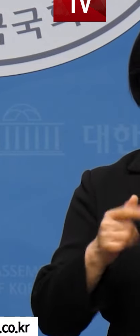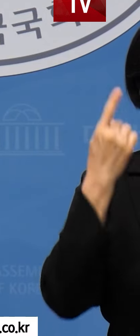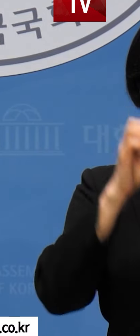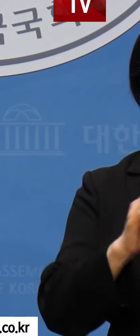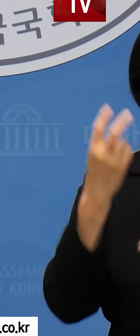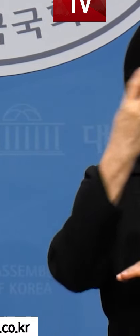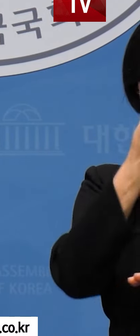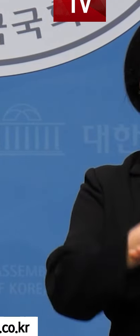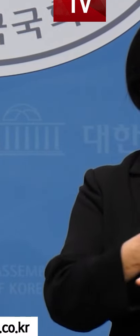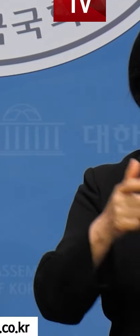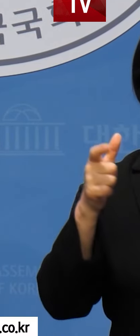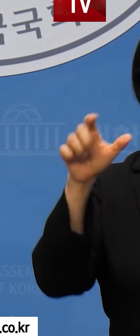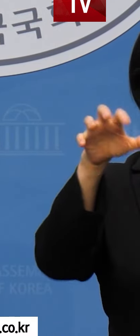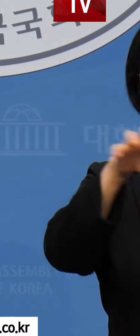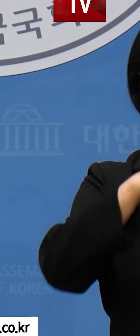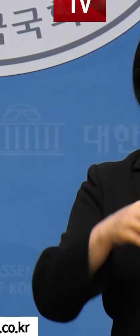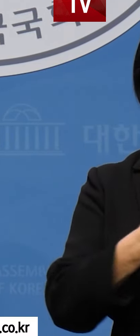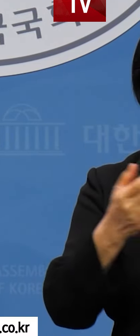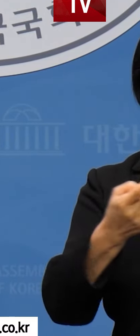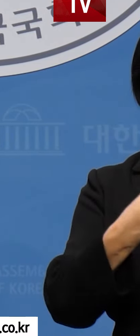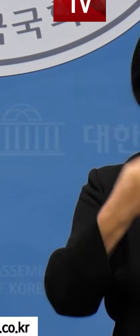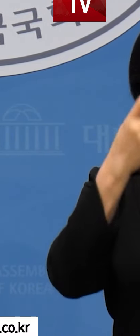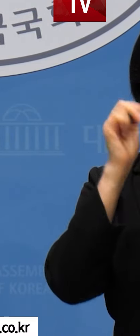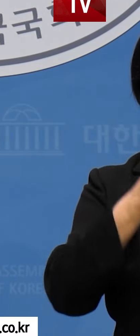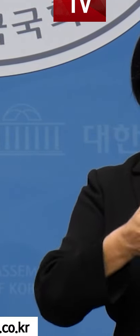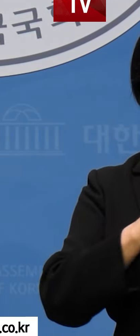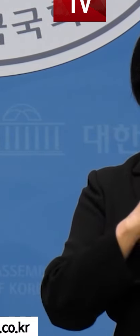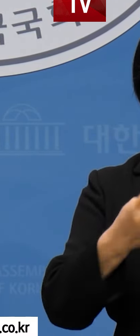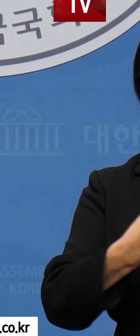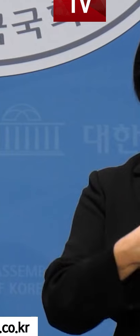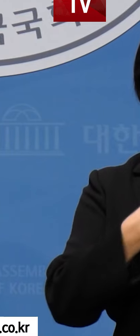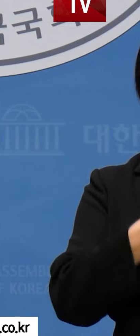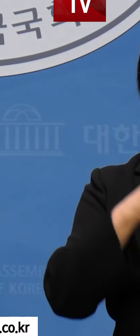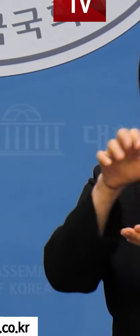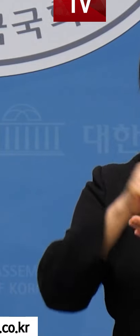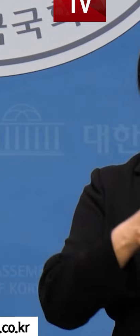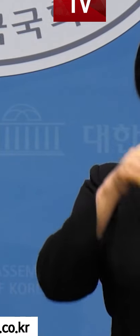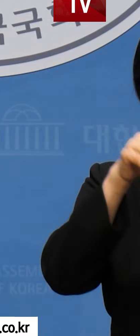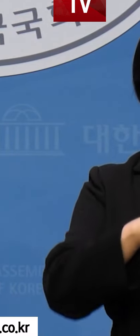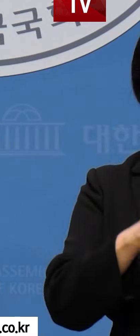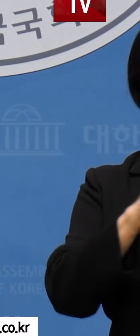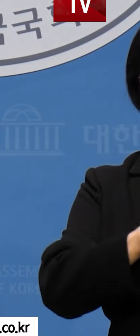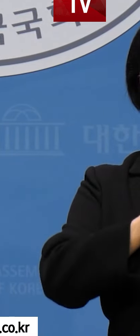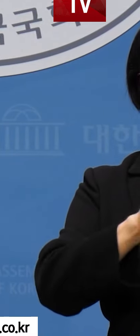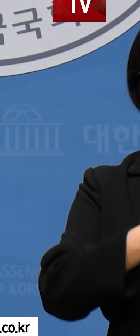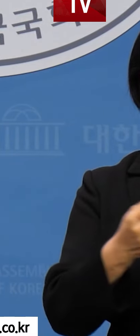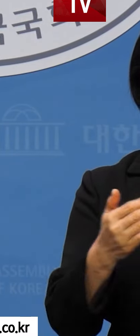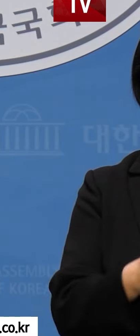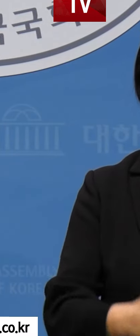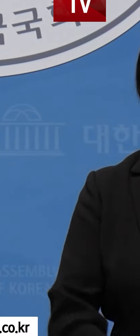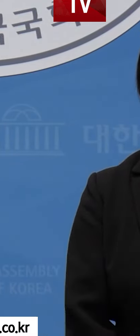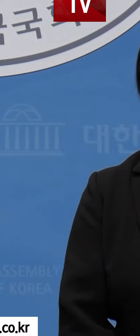의식해 지역의사 신설과 지역의사제 도입을 총선 공약으로 발표한 바